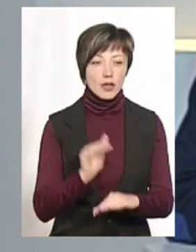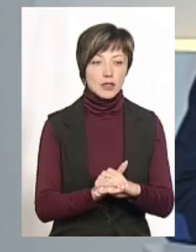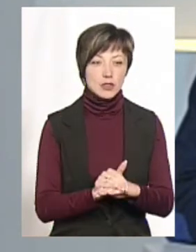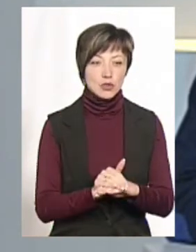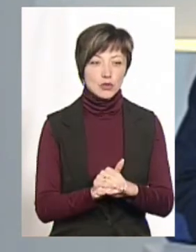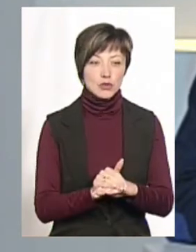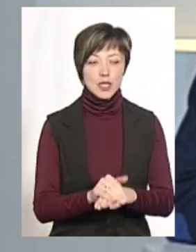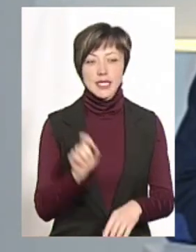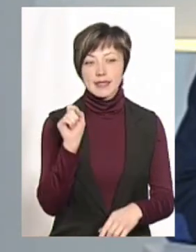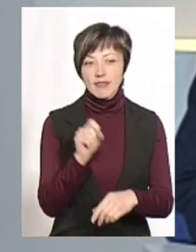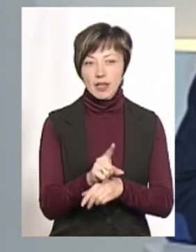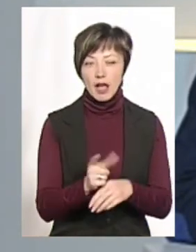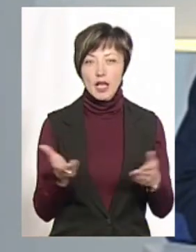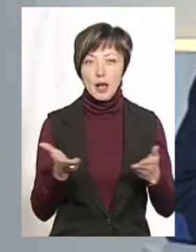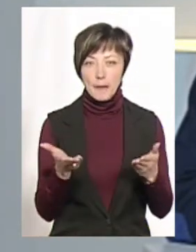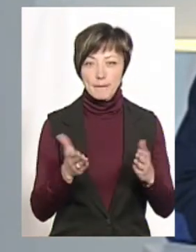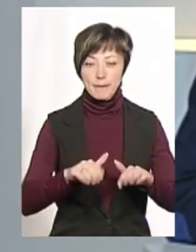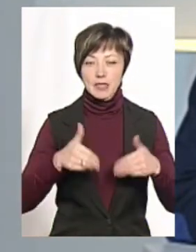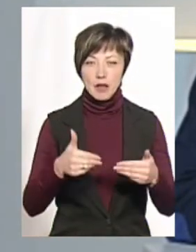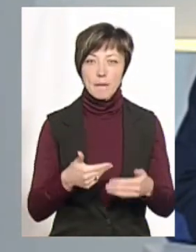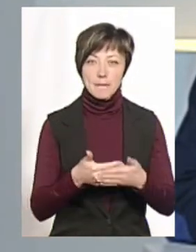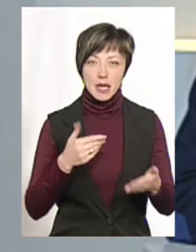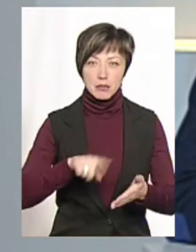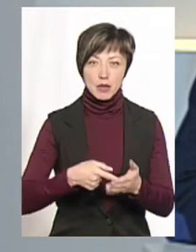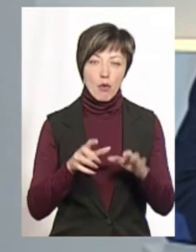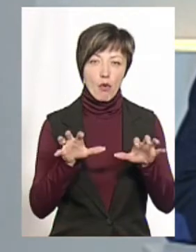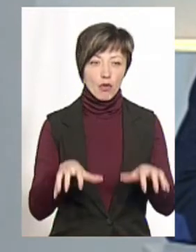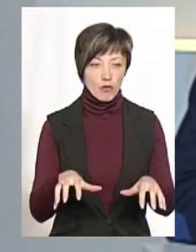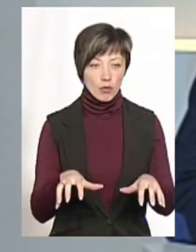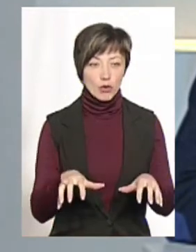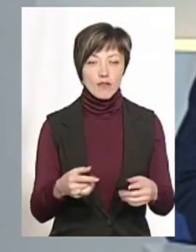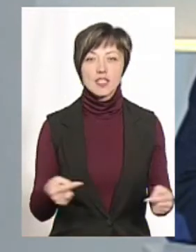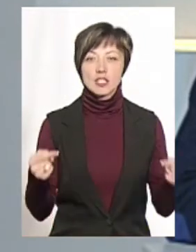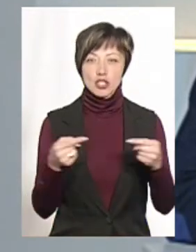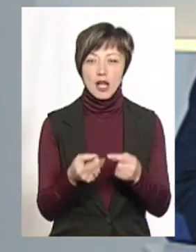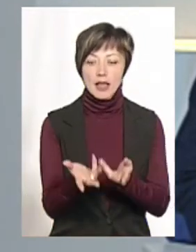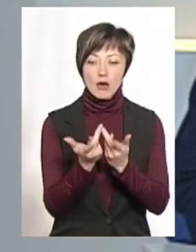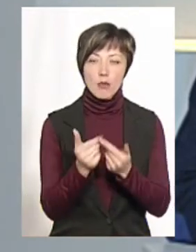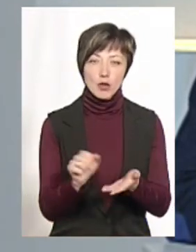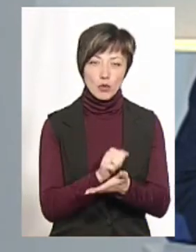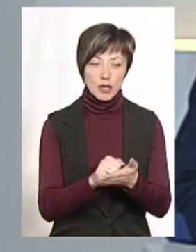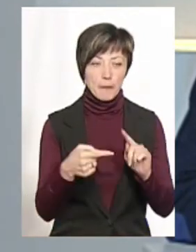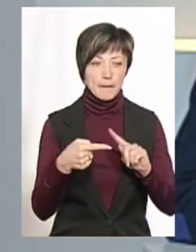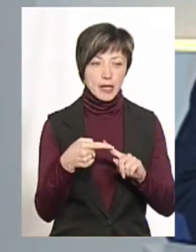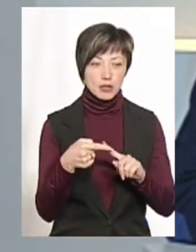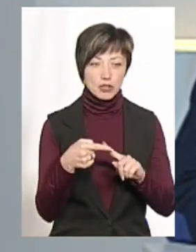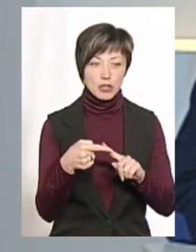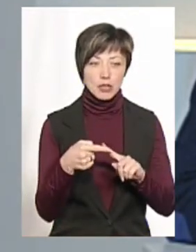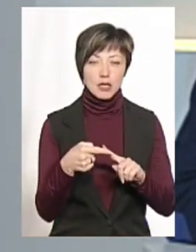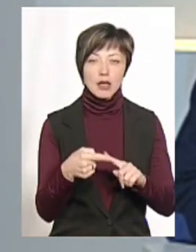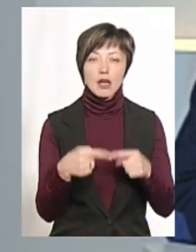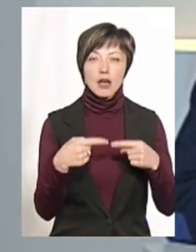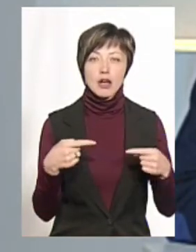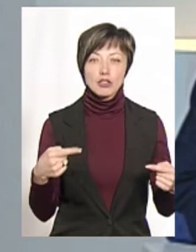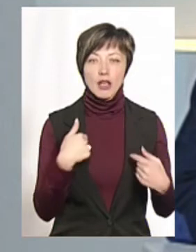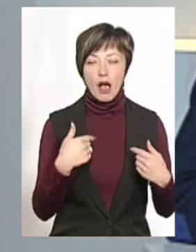Фактично, завдання, які виставлялись переді мною як перед міським головою, вони визначаються кількома документами. Перше – це ті речі,